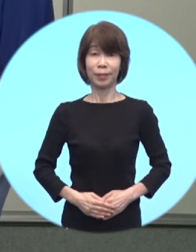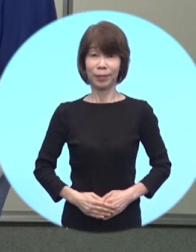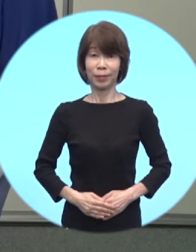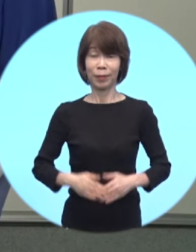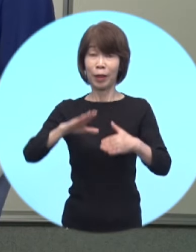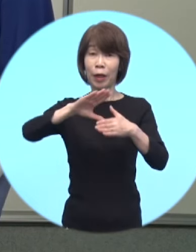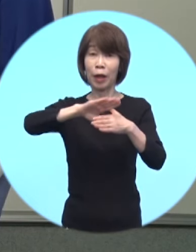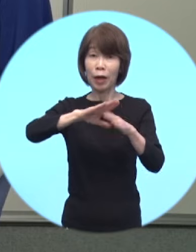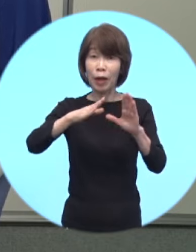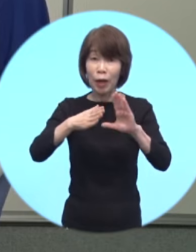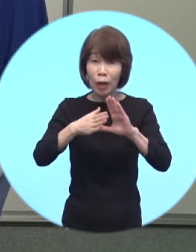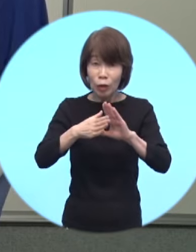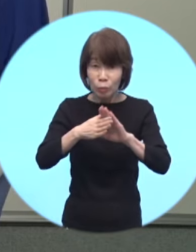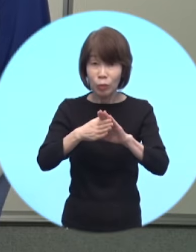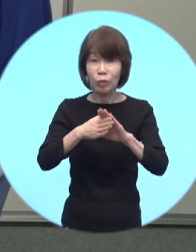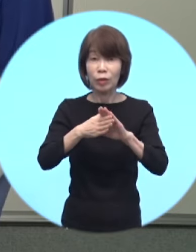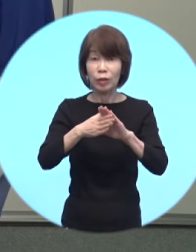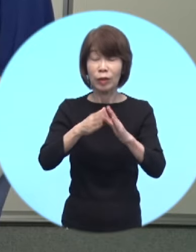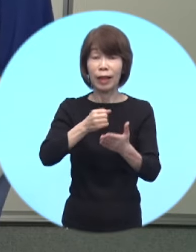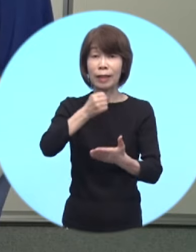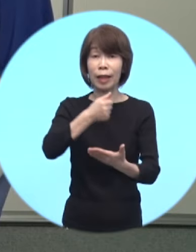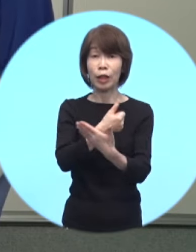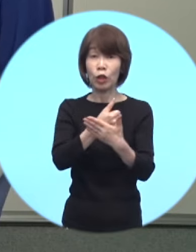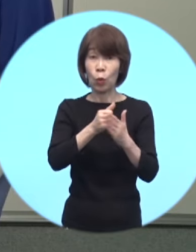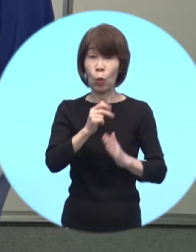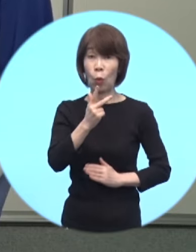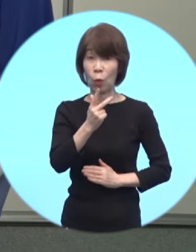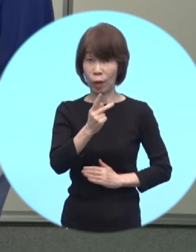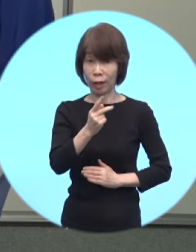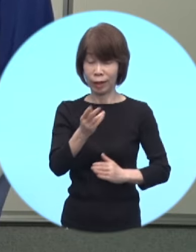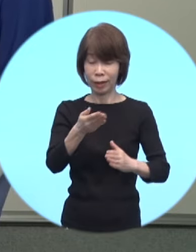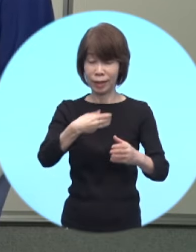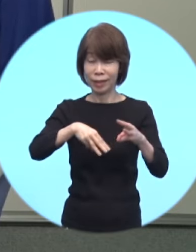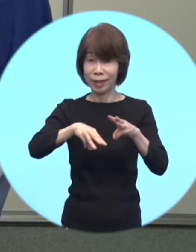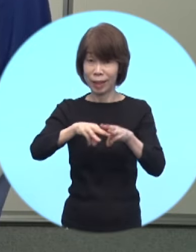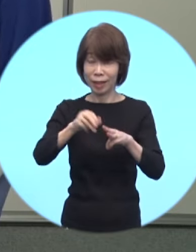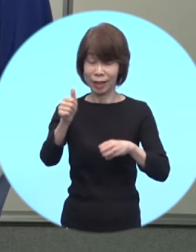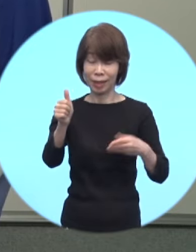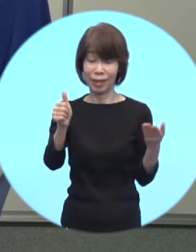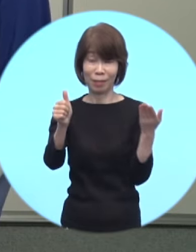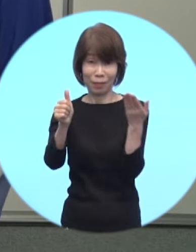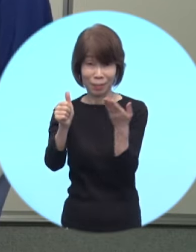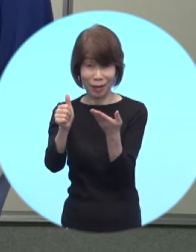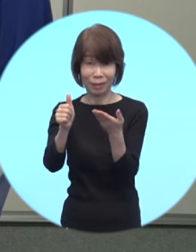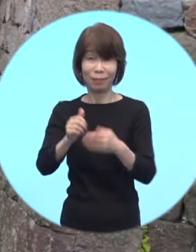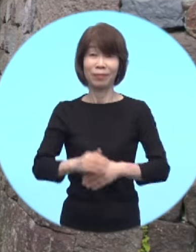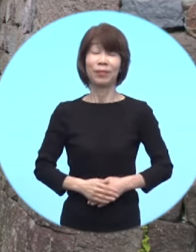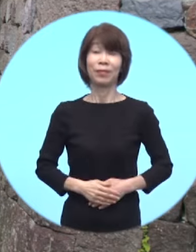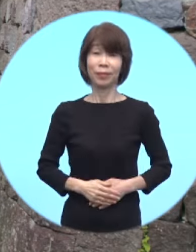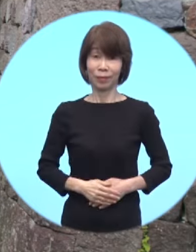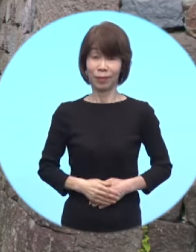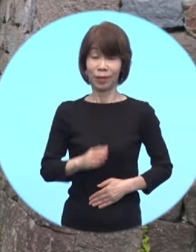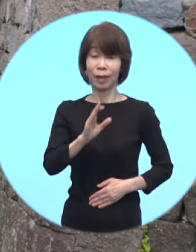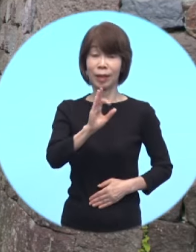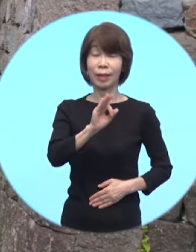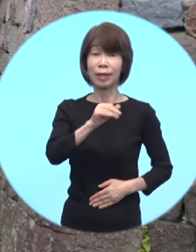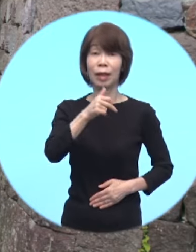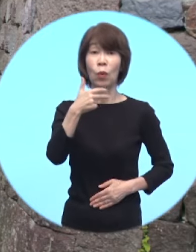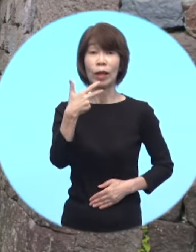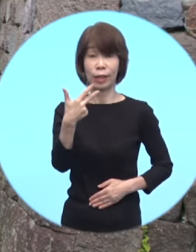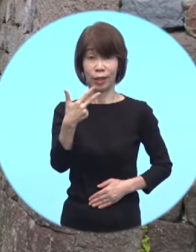文化財保護課の池田さん、金沢歴史遺産探訪月間について教えてください。 はい、金沢市内